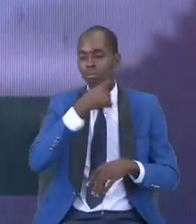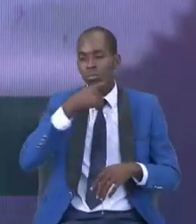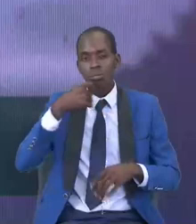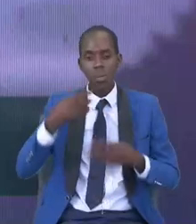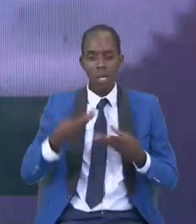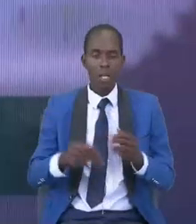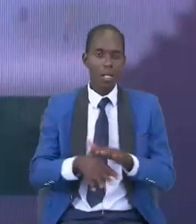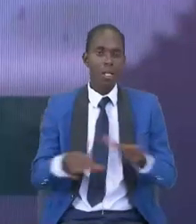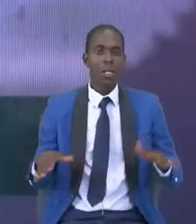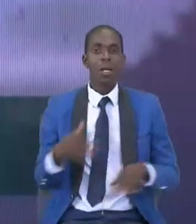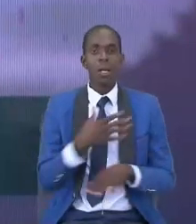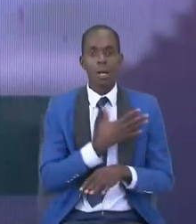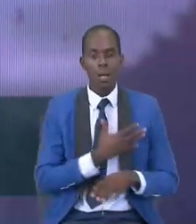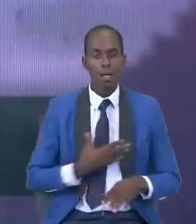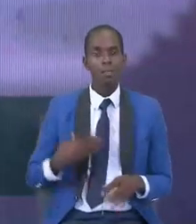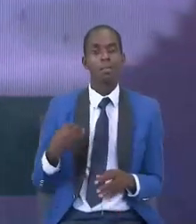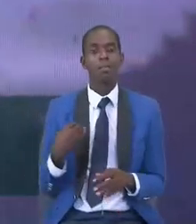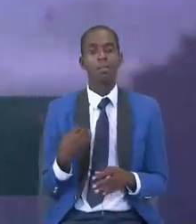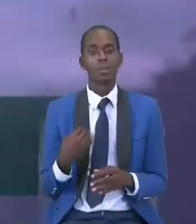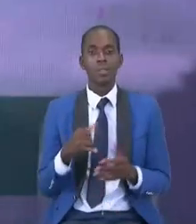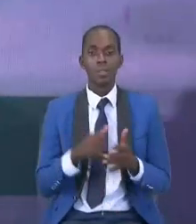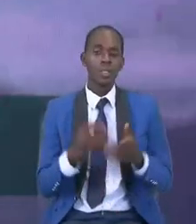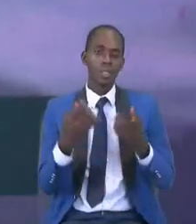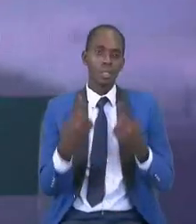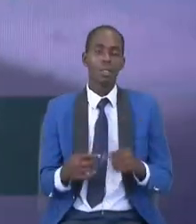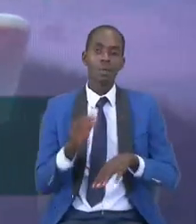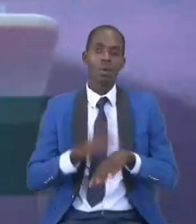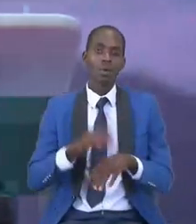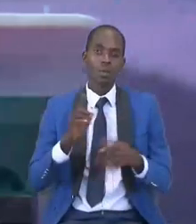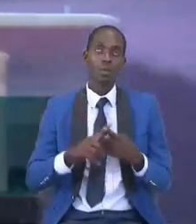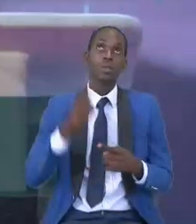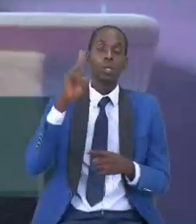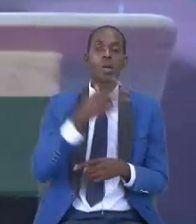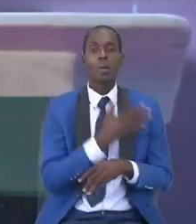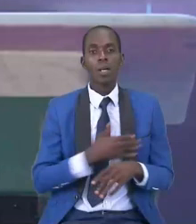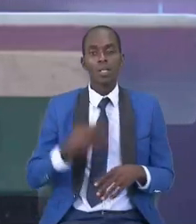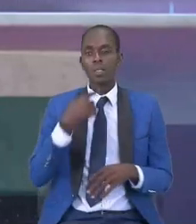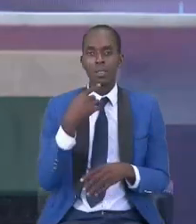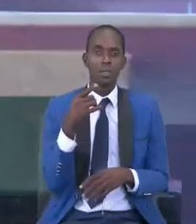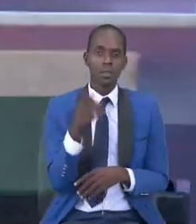lieu désert. Une foule de gens se mit à sa recherche et